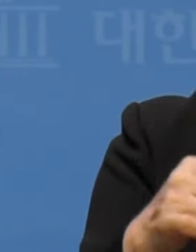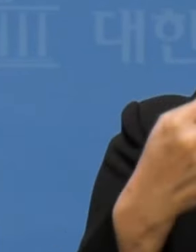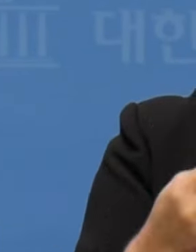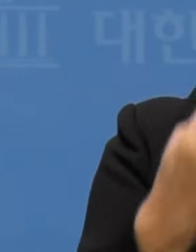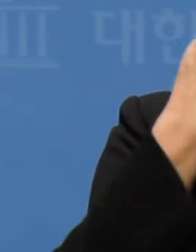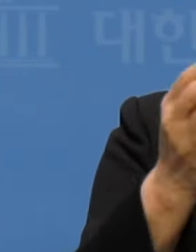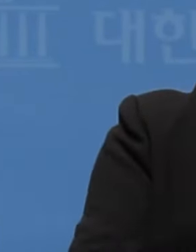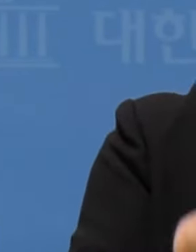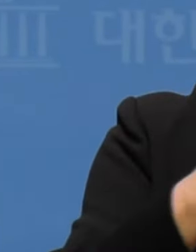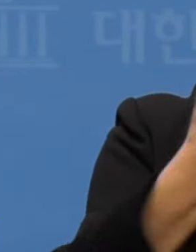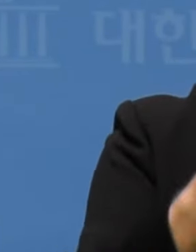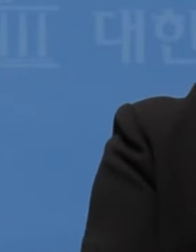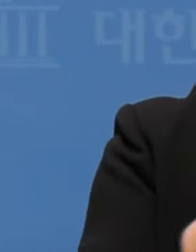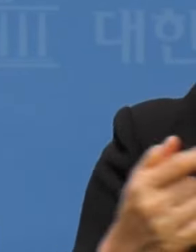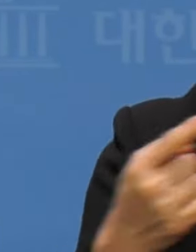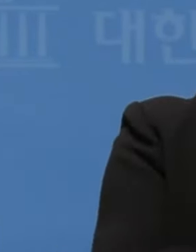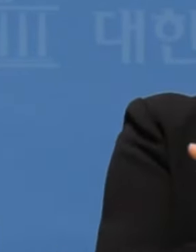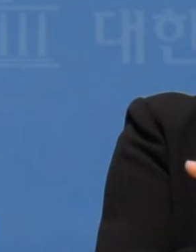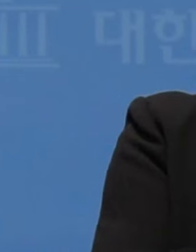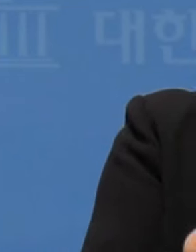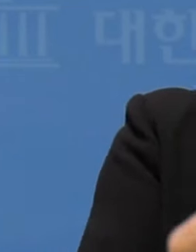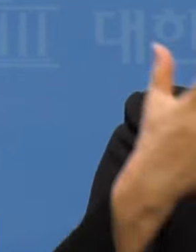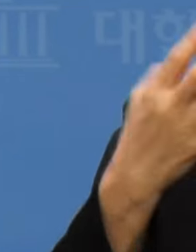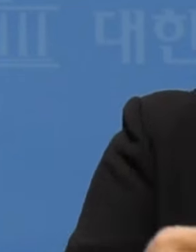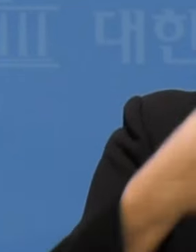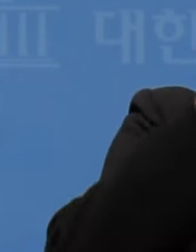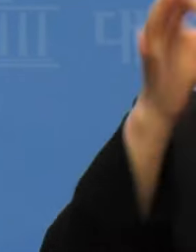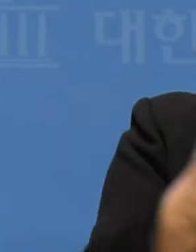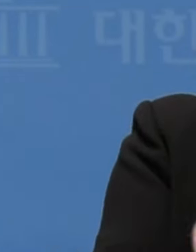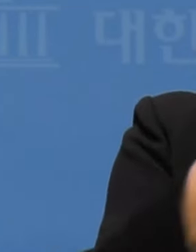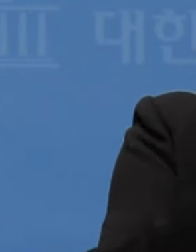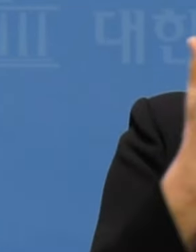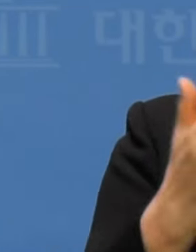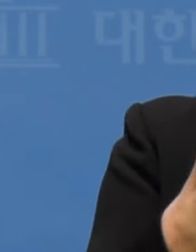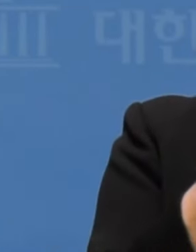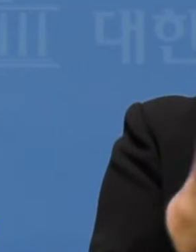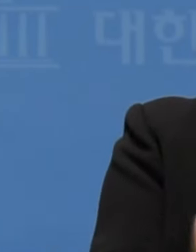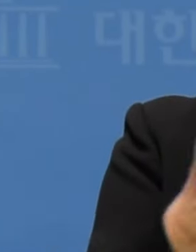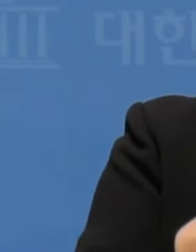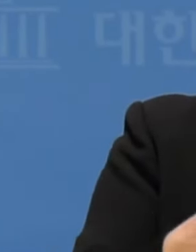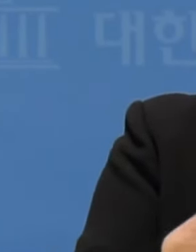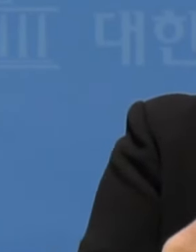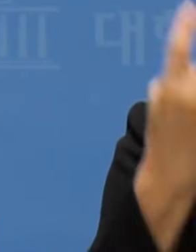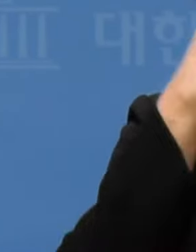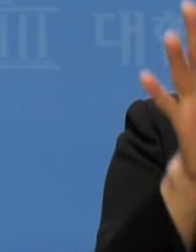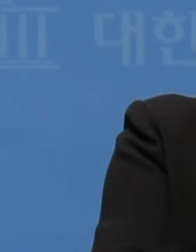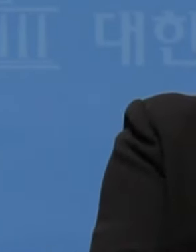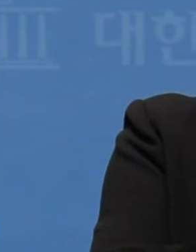국민자녀교육보험공단으로 전환해 막대한 예산을 다자녀교육비로 국가가 지원하는 대국민 자녀 돌봄